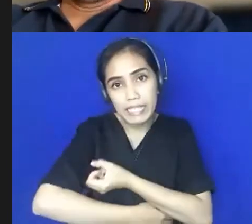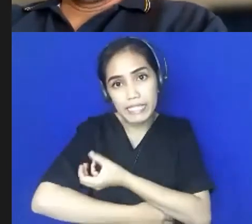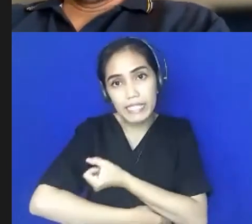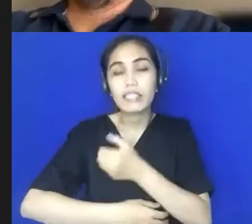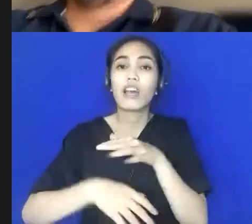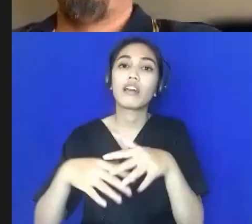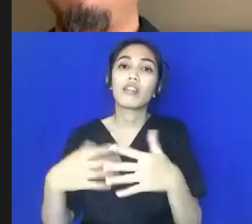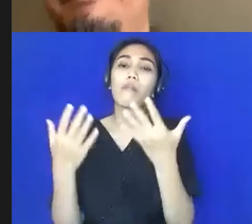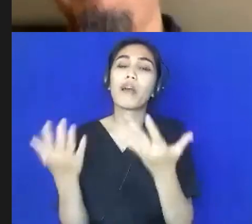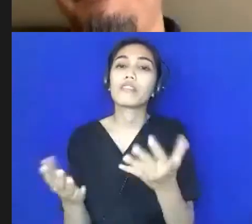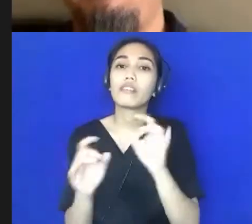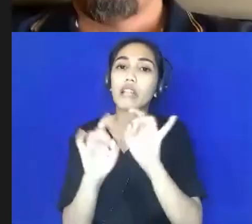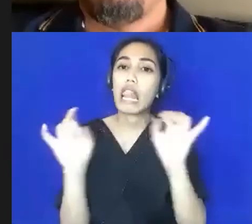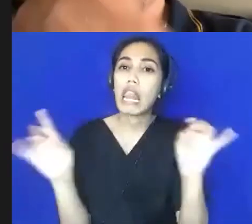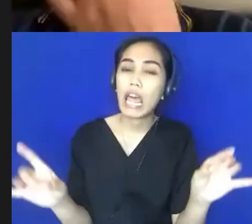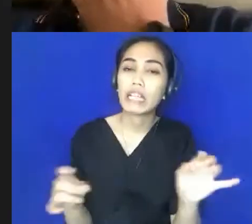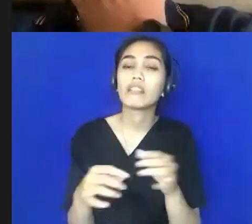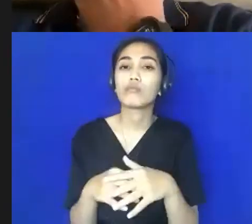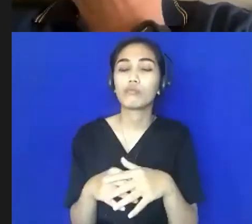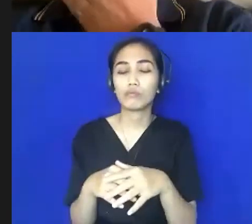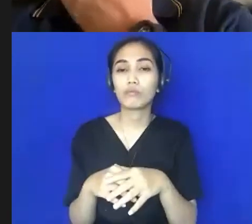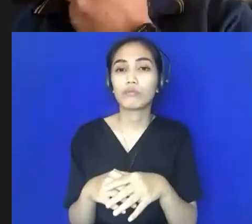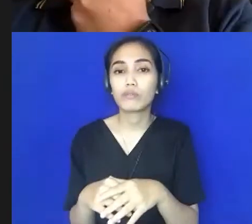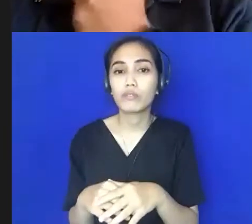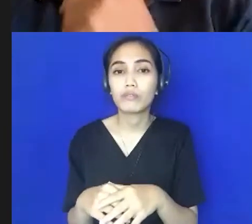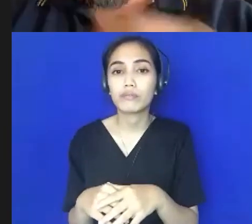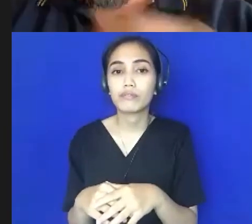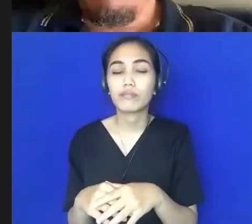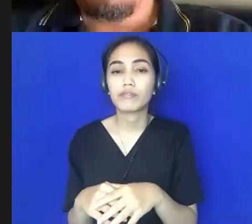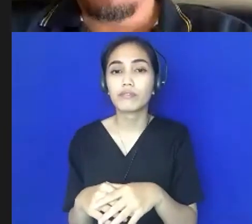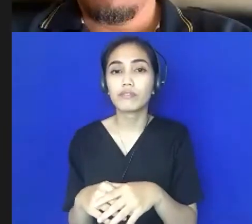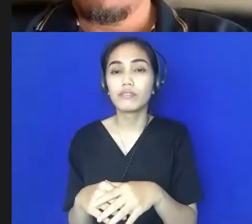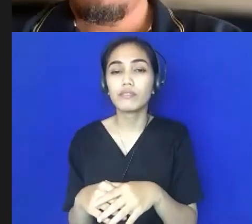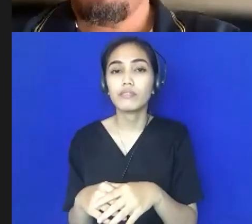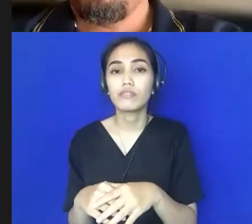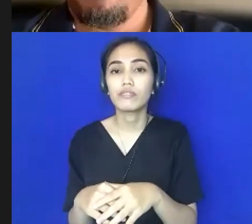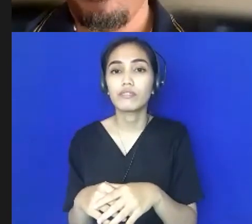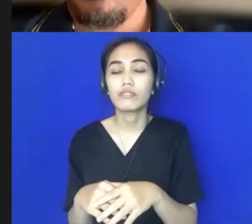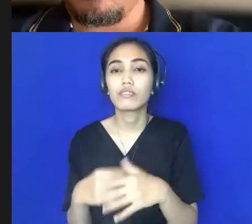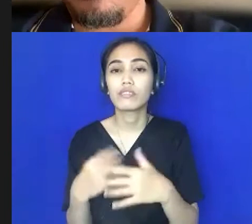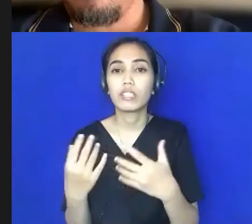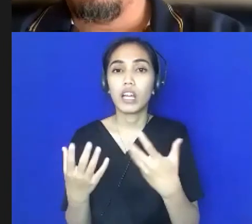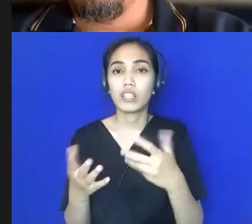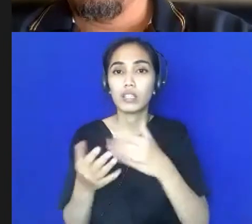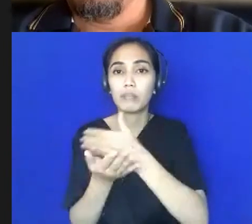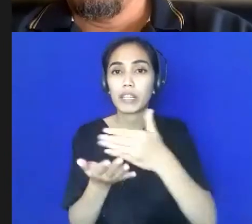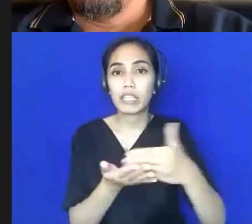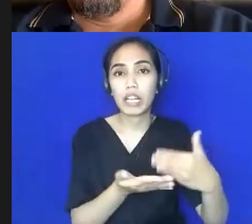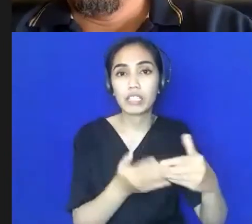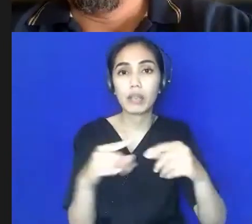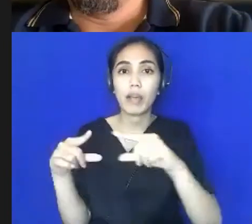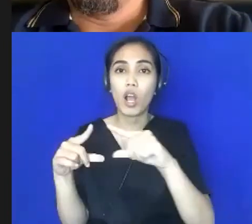upaya-upaya lain ya yang dibukukan dan itu dibagikan kepada anggota